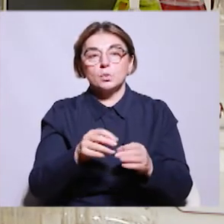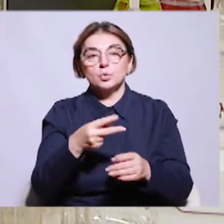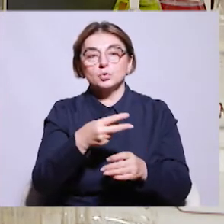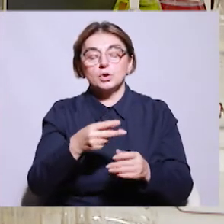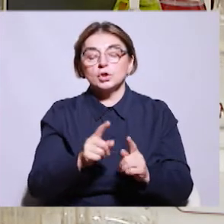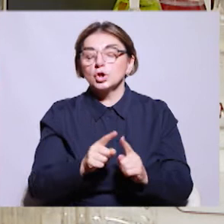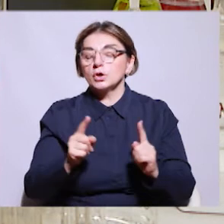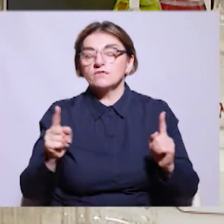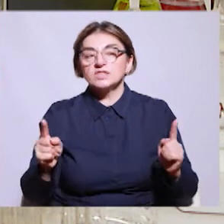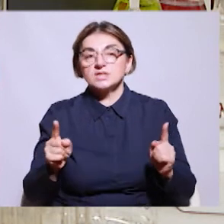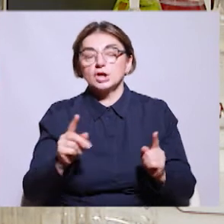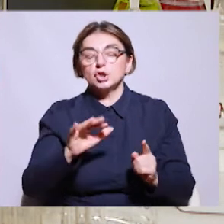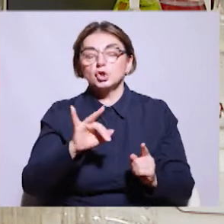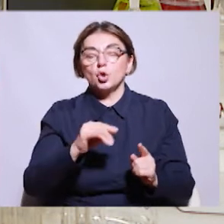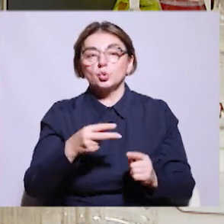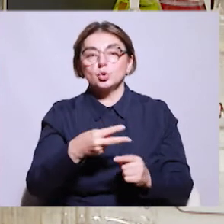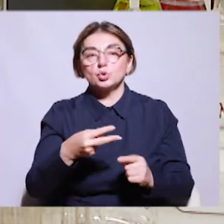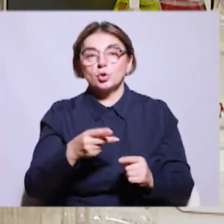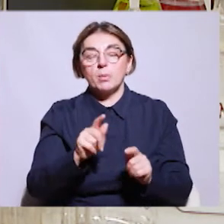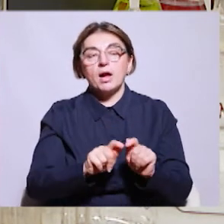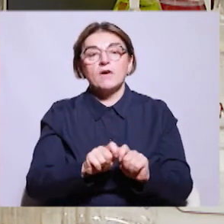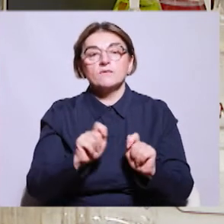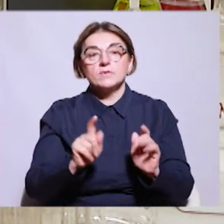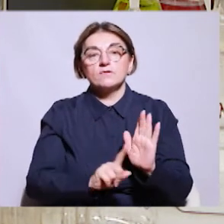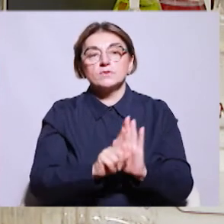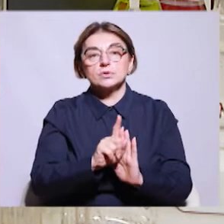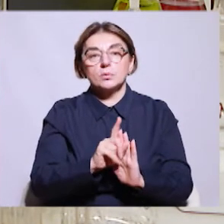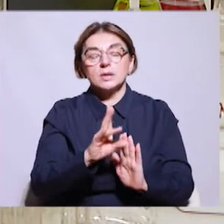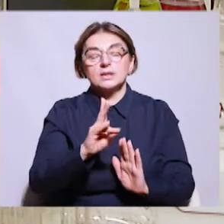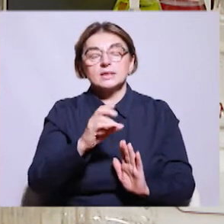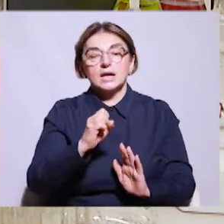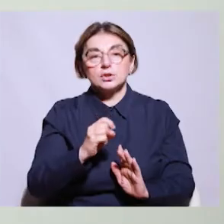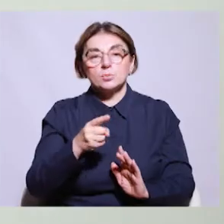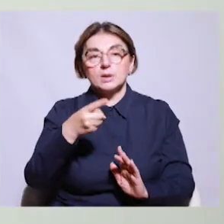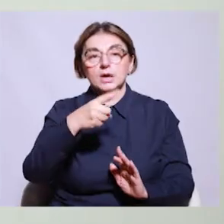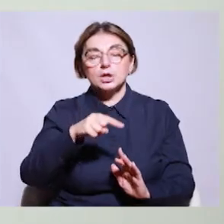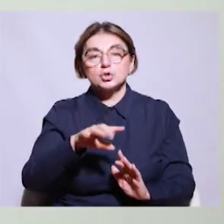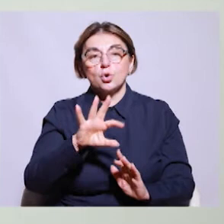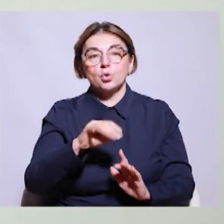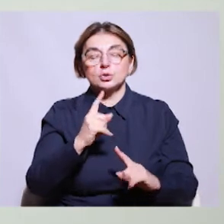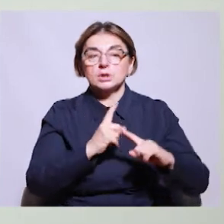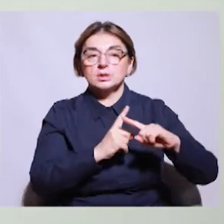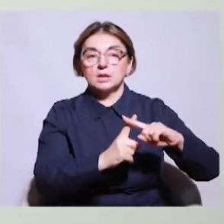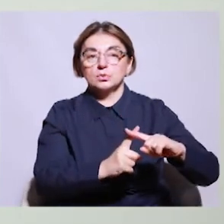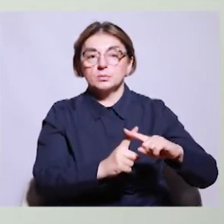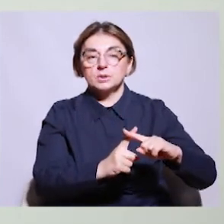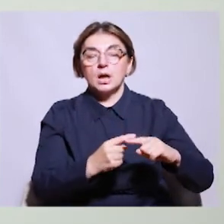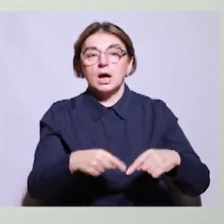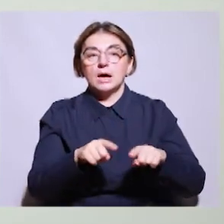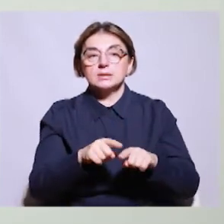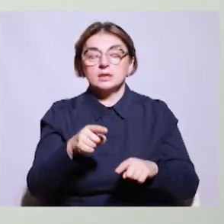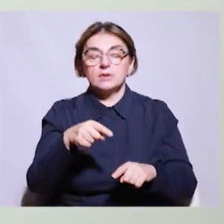იონური ტოლობა და ვიწყებთ, რომ ნატრიუმ SO4 დისოცირდება ნატრიუმის დადებითი და